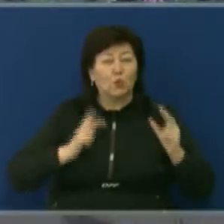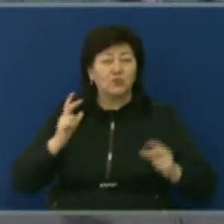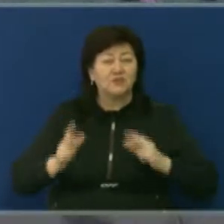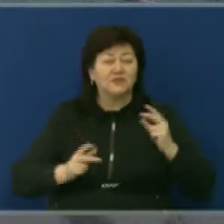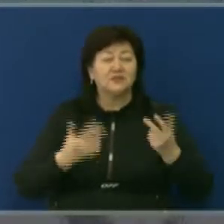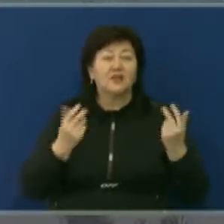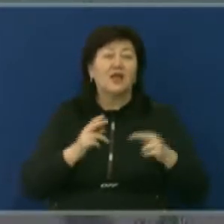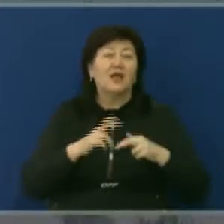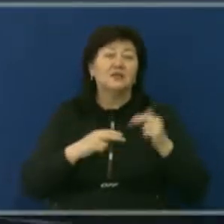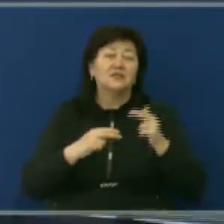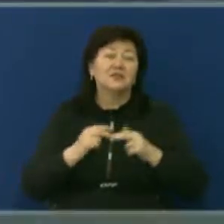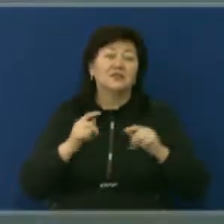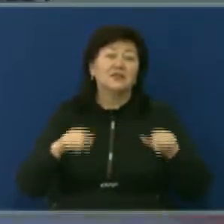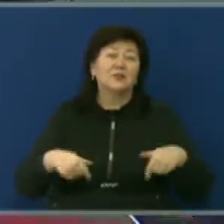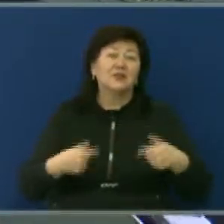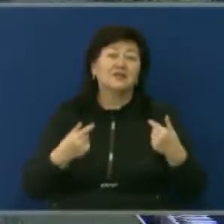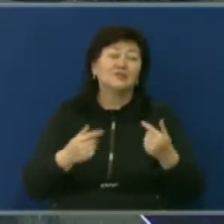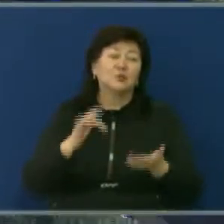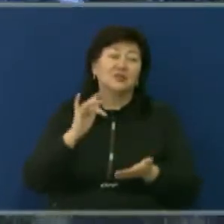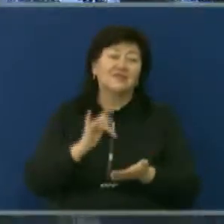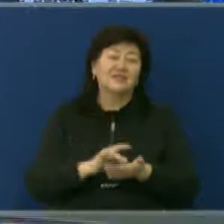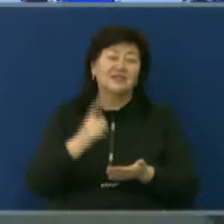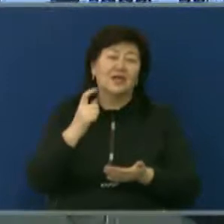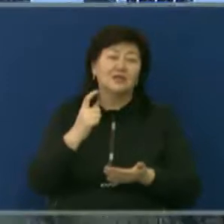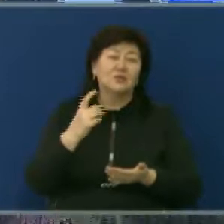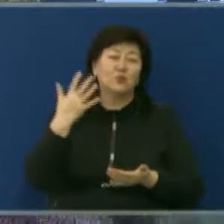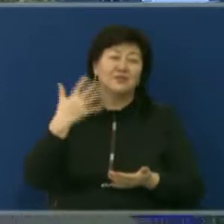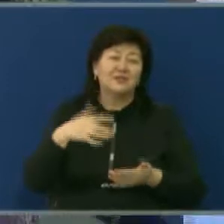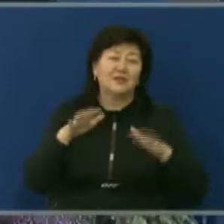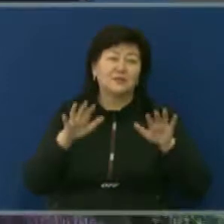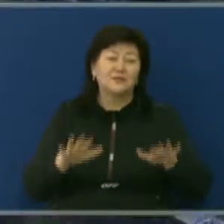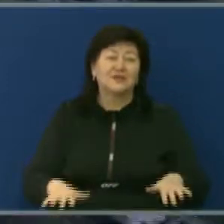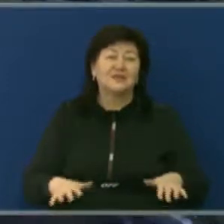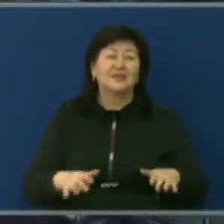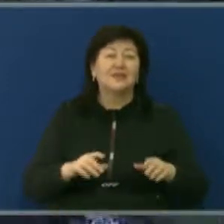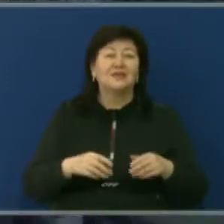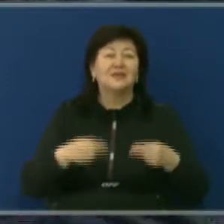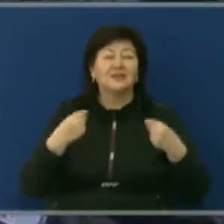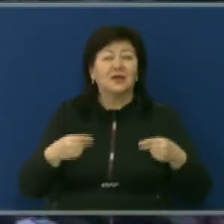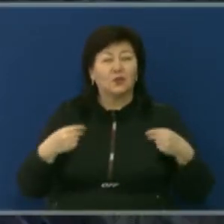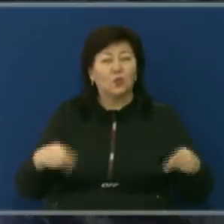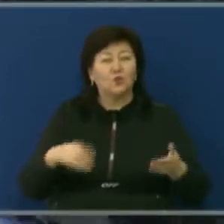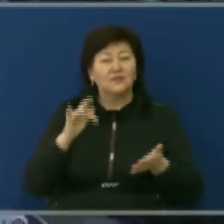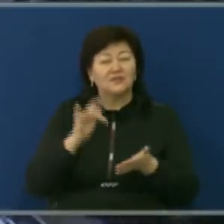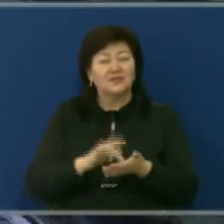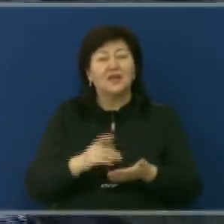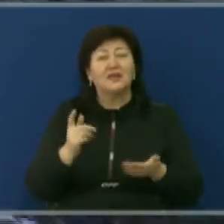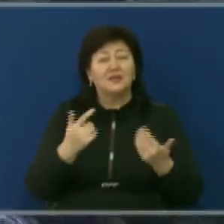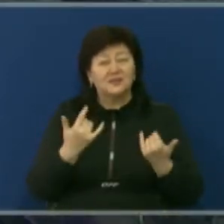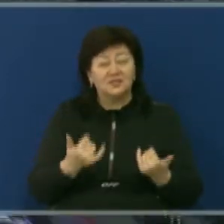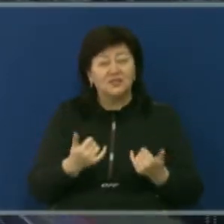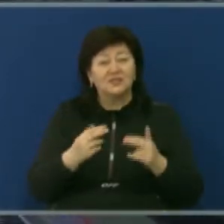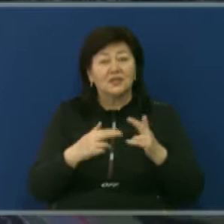строительство реабилитационного центра на 150 мест и крупного торгового центра. Карагайлы строятся на наших глазах, чему мы очень